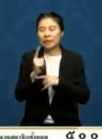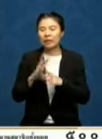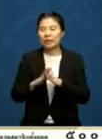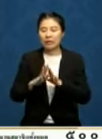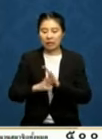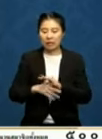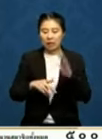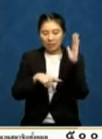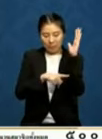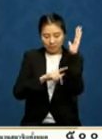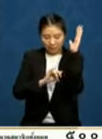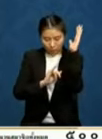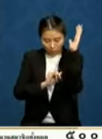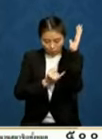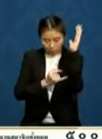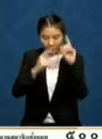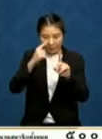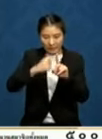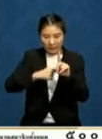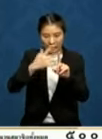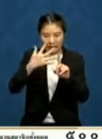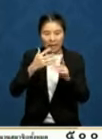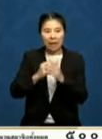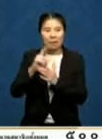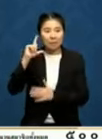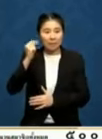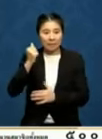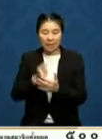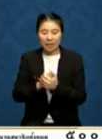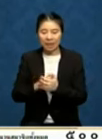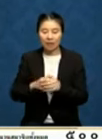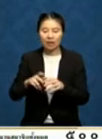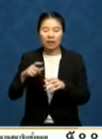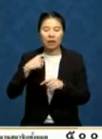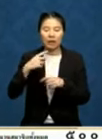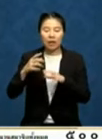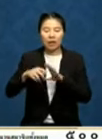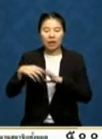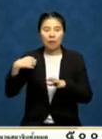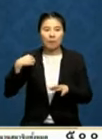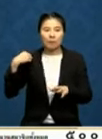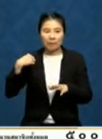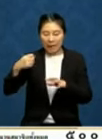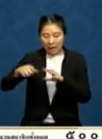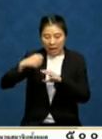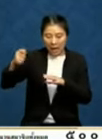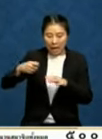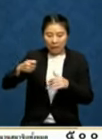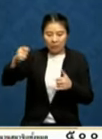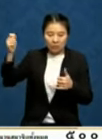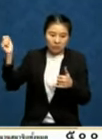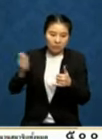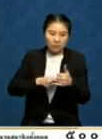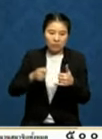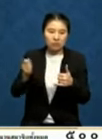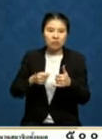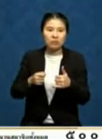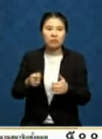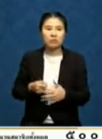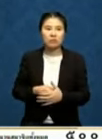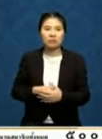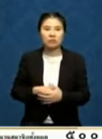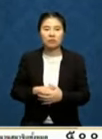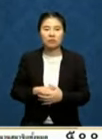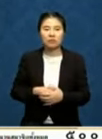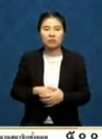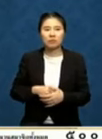จวบคีรีขันธ์เมื่อเดือนพฤษภาคมที่ผ่านมาที่ถูกแม่ของเขาเอาผ้ามารัดคอแล้วเอาปืนมาจ่อหัวเพื่อขู่เอาเงินจากสามีผมรู้